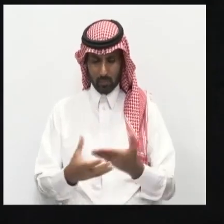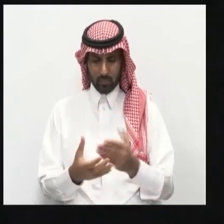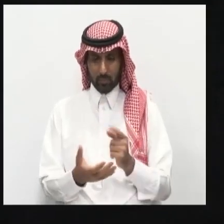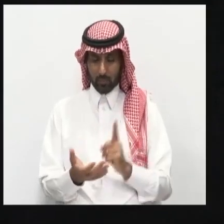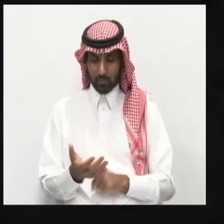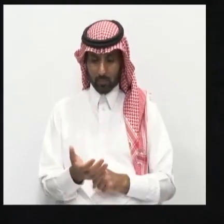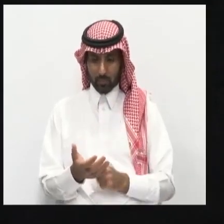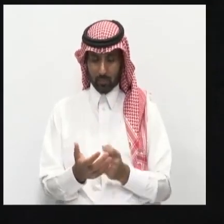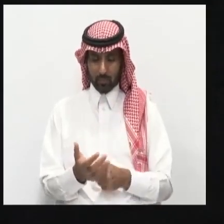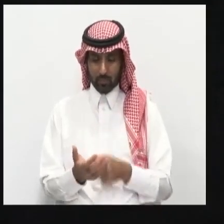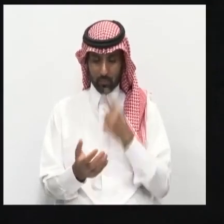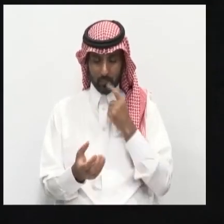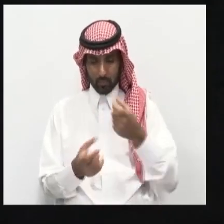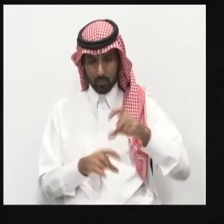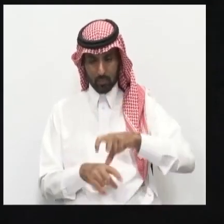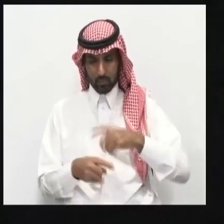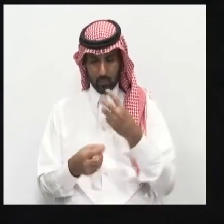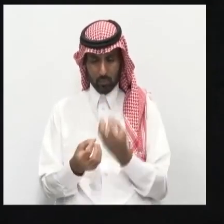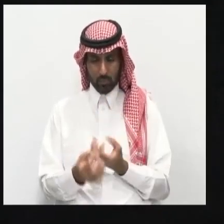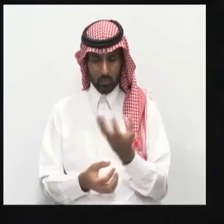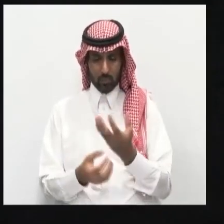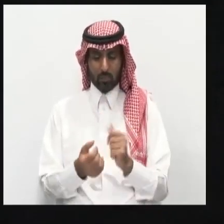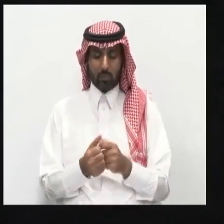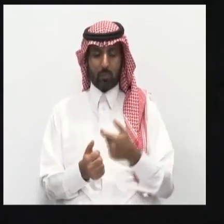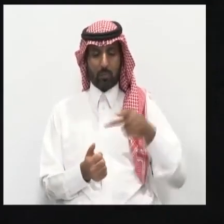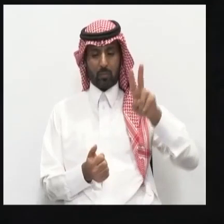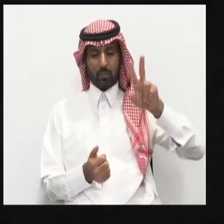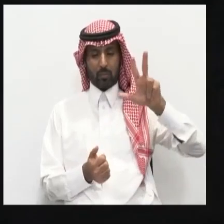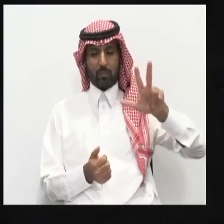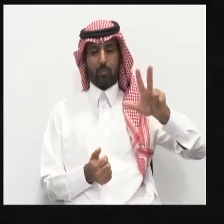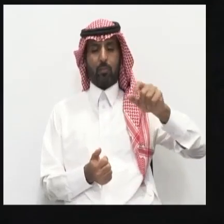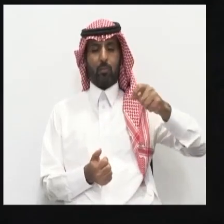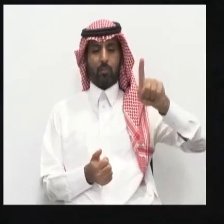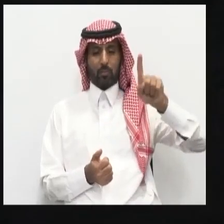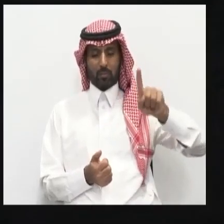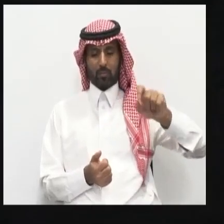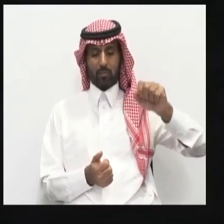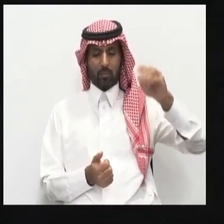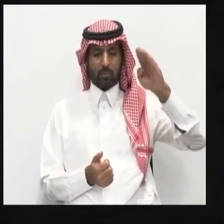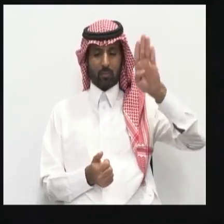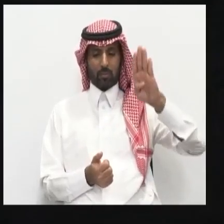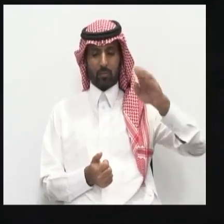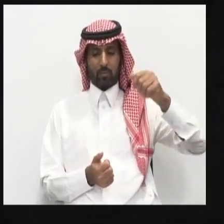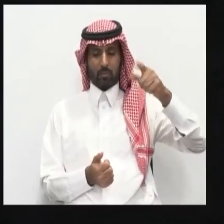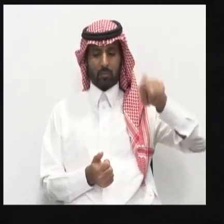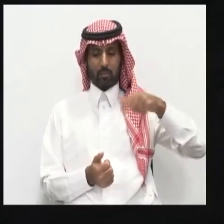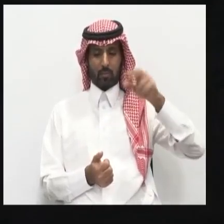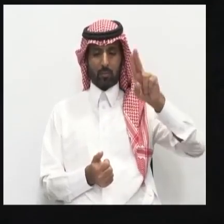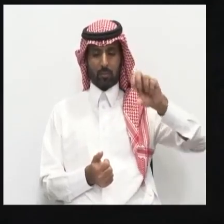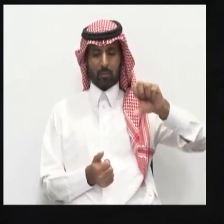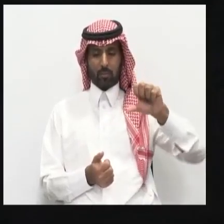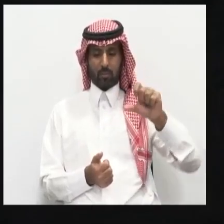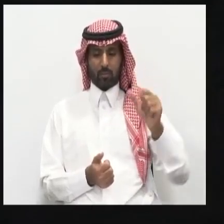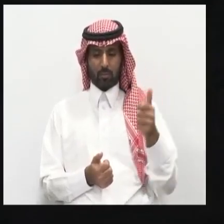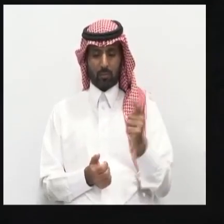تثبت انه في عندي تفاعل تكون غاز ما بين مين ما بين بيكربونات الصوديوم ومين وحمض الخل